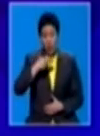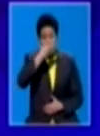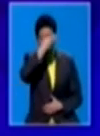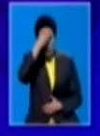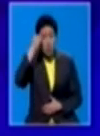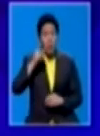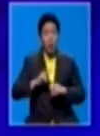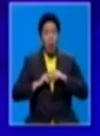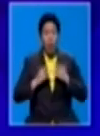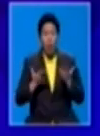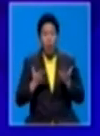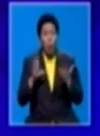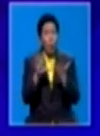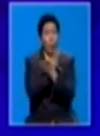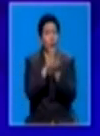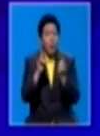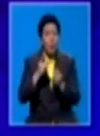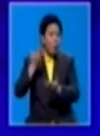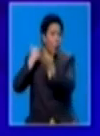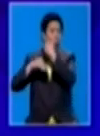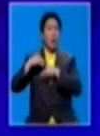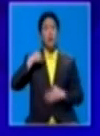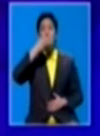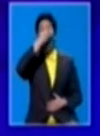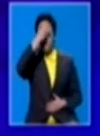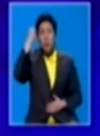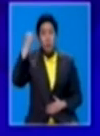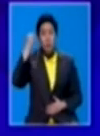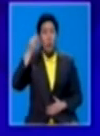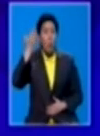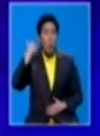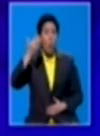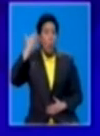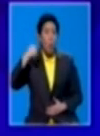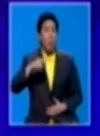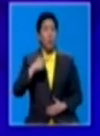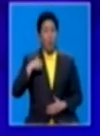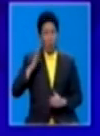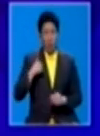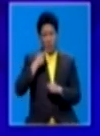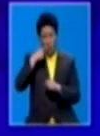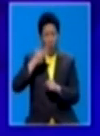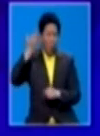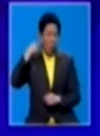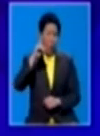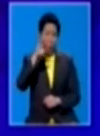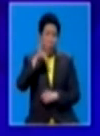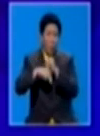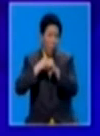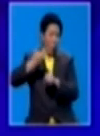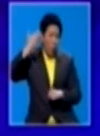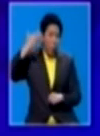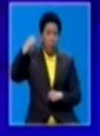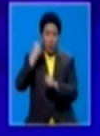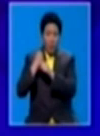วัติศาสตร์ศิลปะวัฒนธรรมอันดีงามของชาติที่บรรพบุรุษของเรานั้นได้สร้างมาเป็นระยะเวลาหลายร้อยปีมันก็เป็นสิ่งที่น่